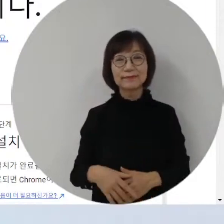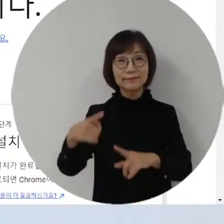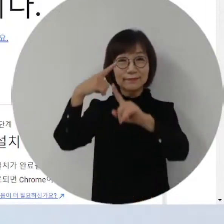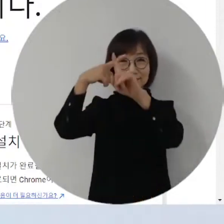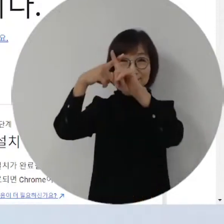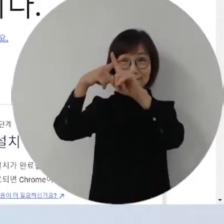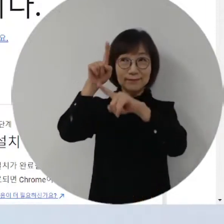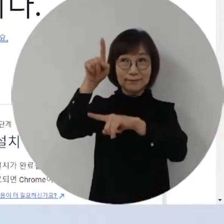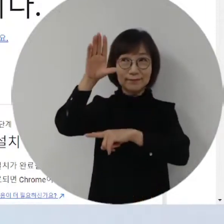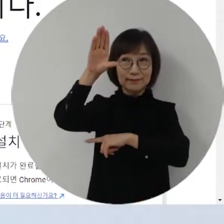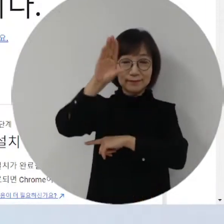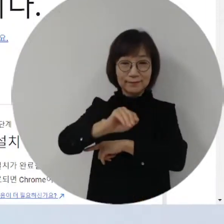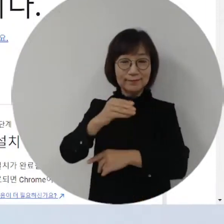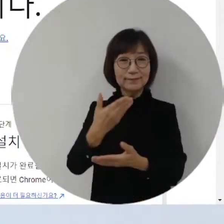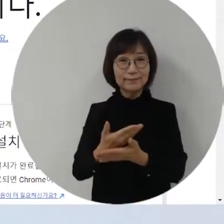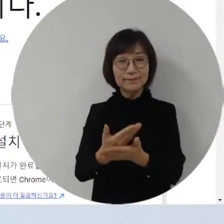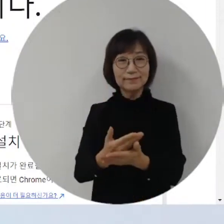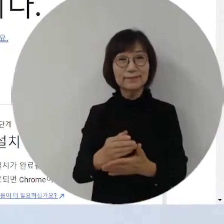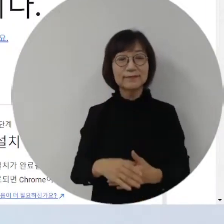않았습니다.